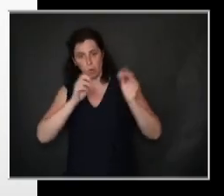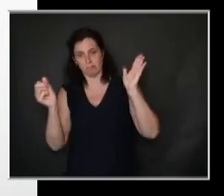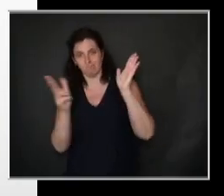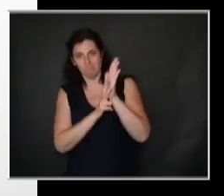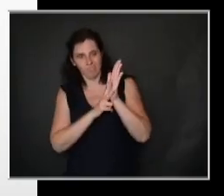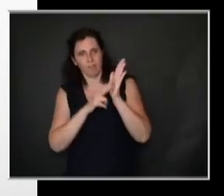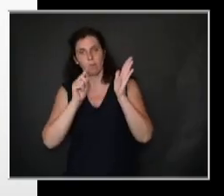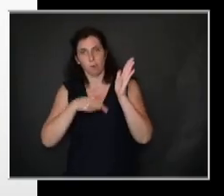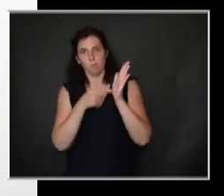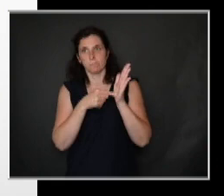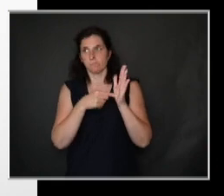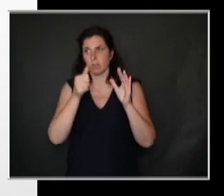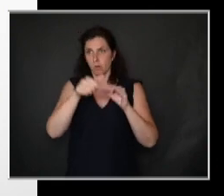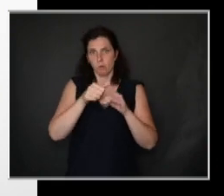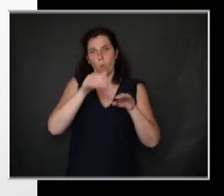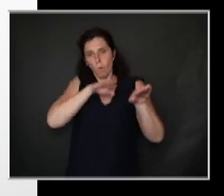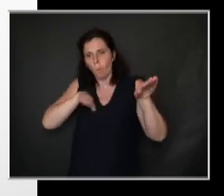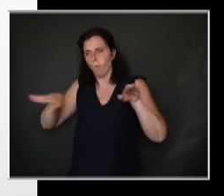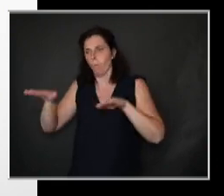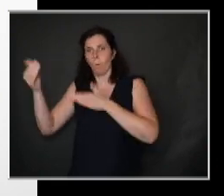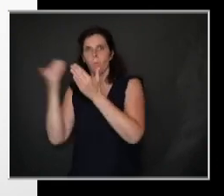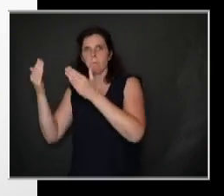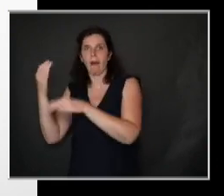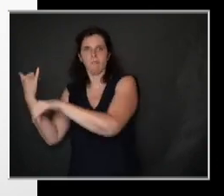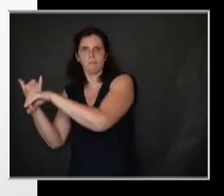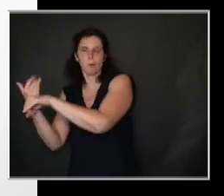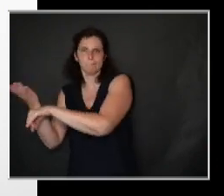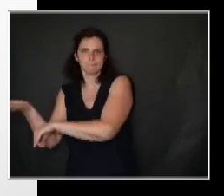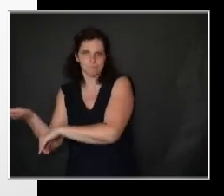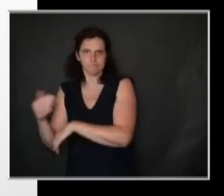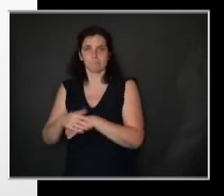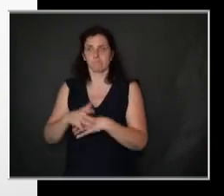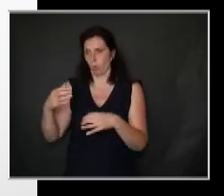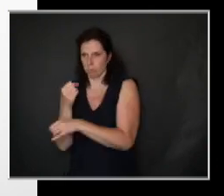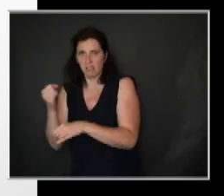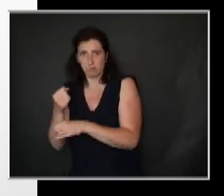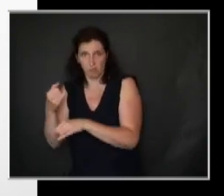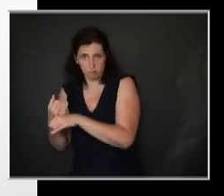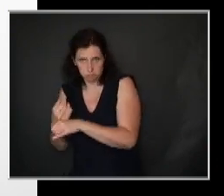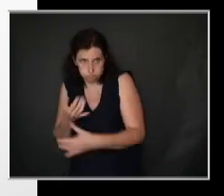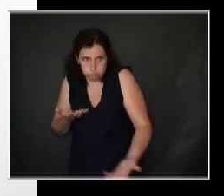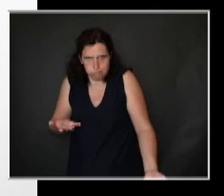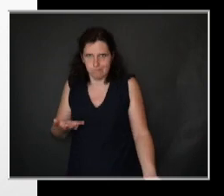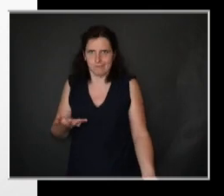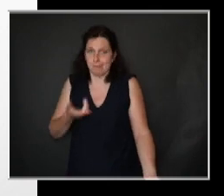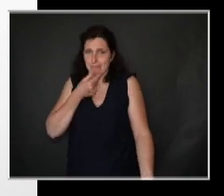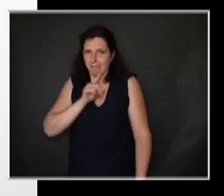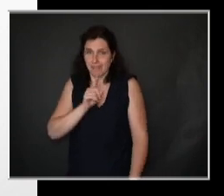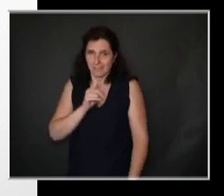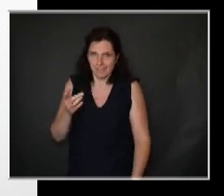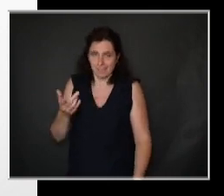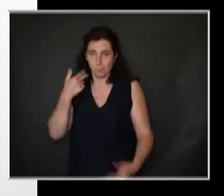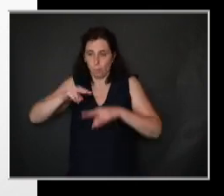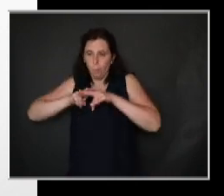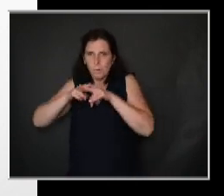faut faire un traitement placebo. Oui. Bon, comment on fait une manipulation placebo ? C'est pas évident. Donc, on n'a pas les mêmes